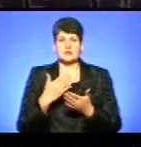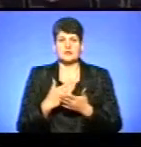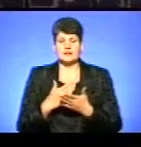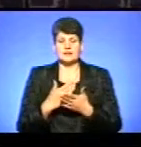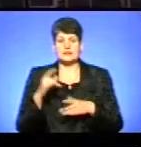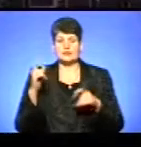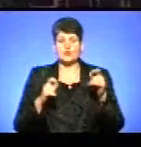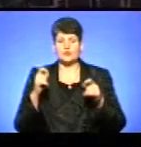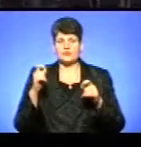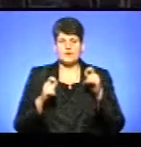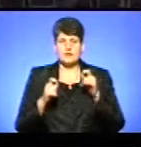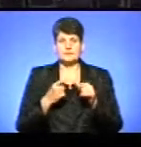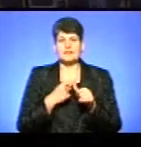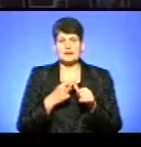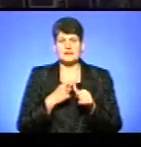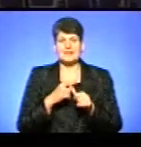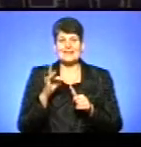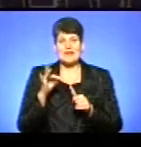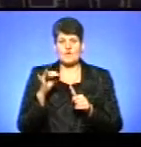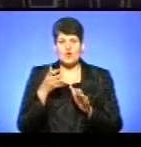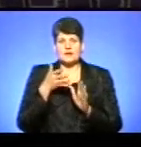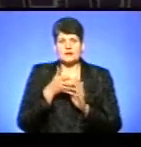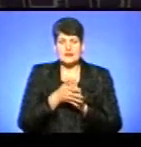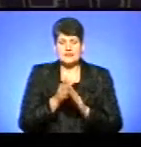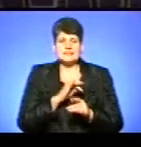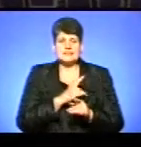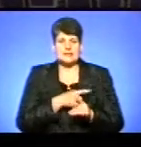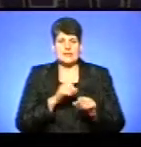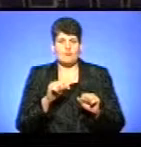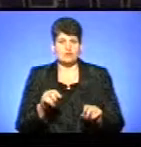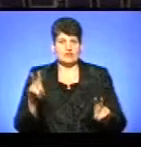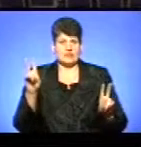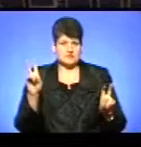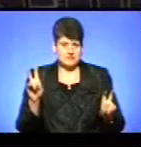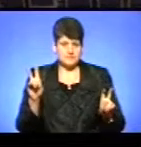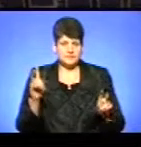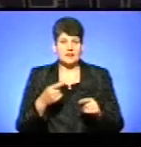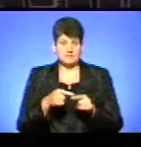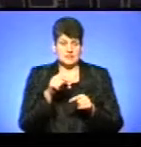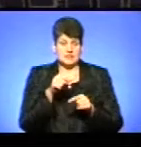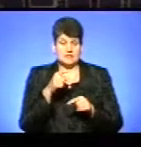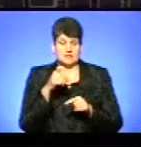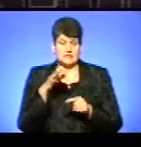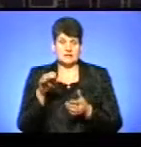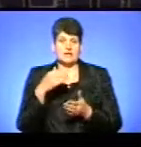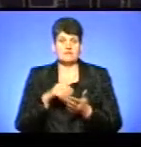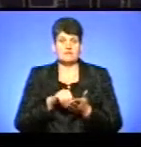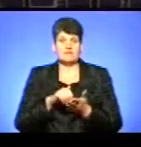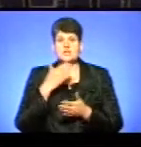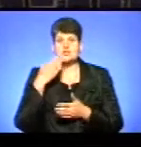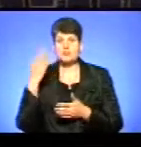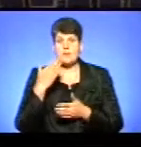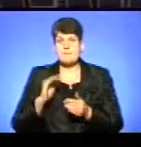на конференції під назвою «Євроінтеграція. Сила можливостей». У ці хвилини виступає підприємець